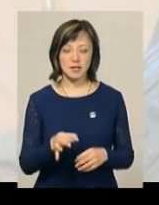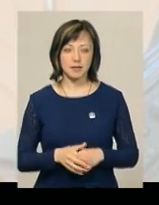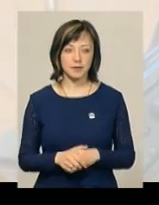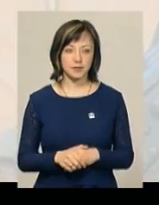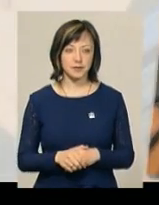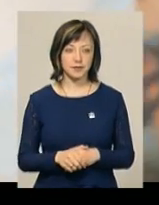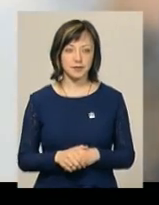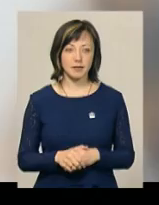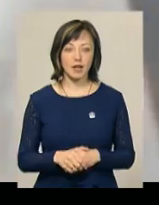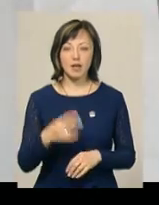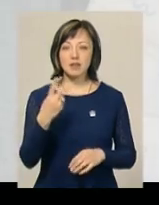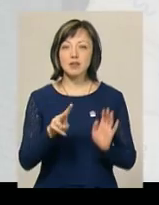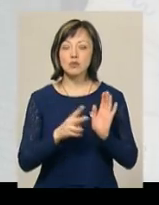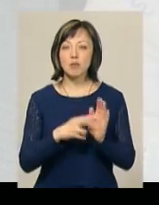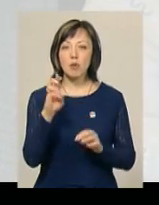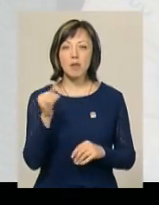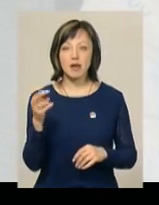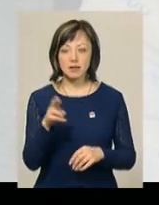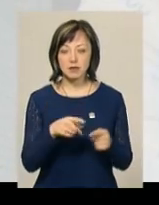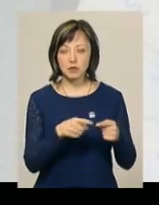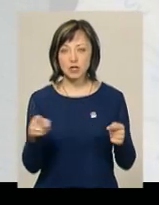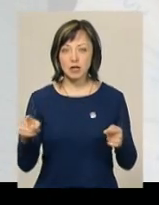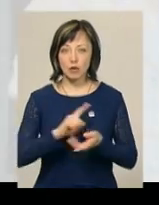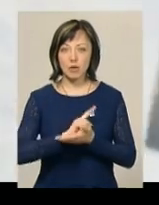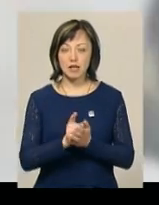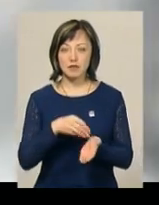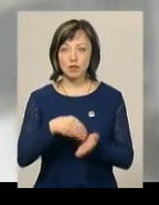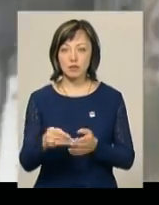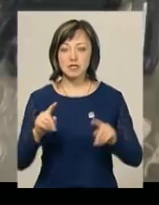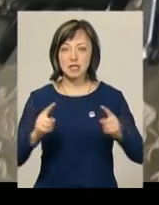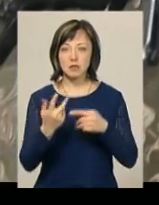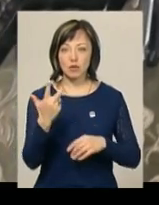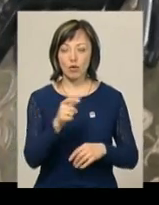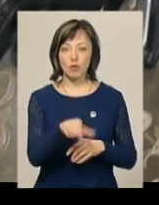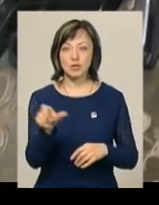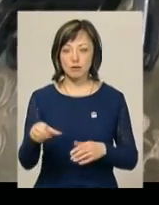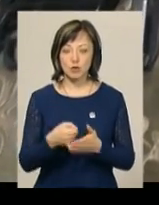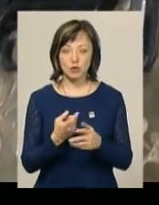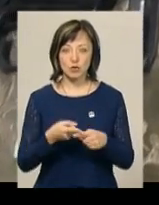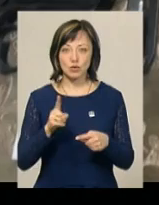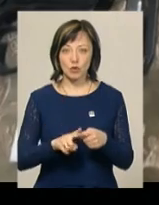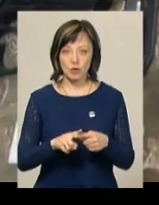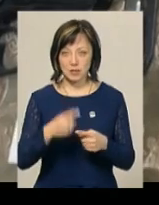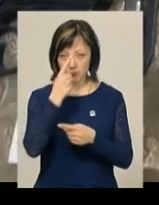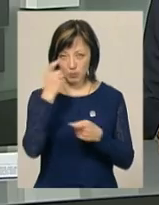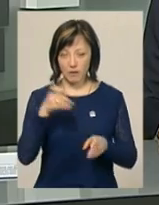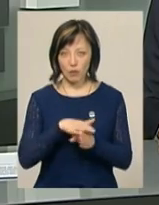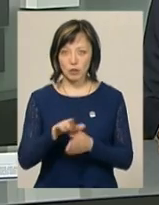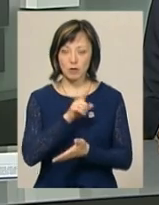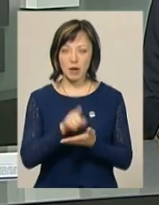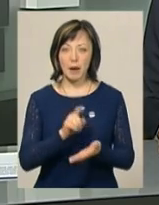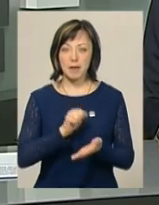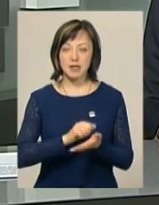Інна Глега. Нагадаю, 27 березня під час оперативної закупки затримано трьох осіб. До цього, за інформацією виконувачки обов'язків